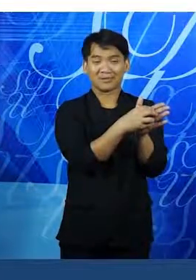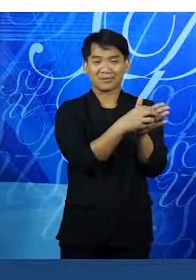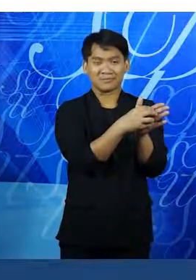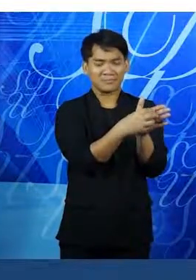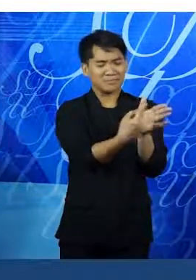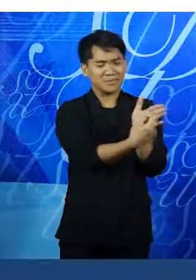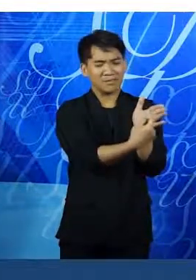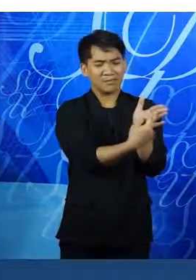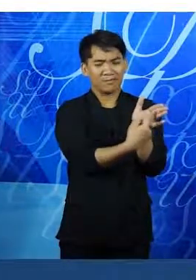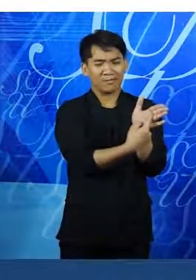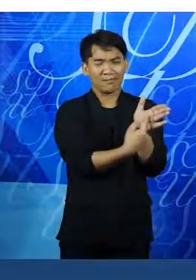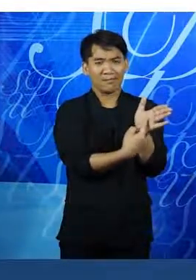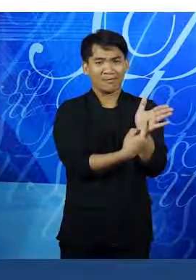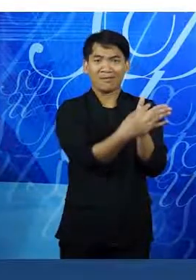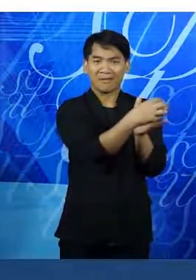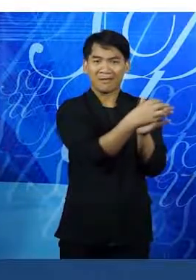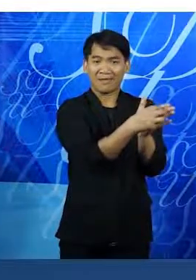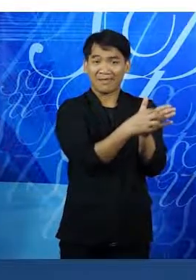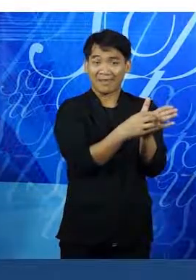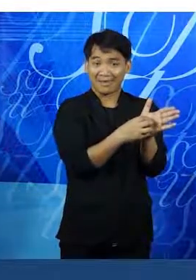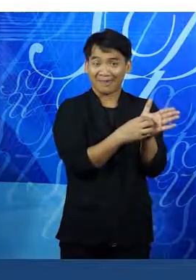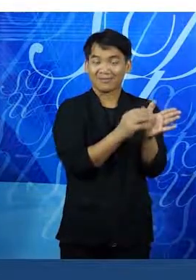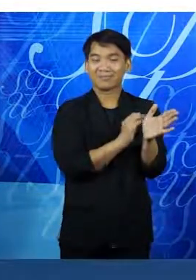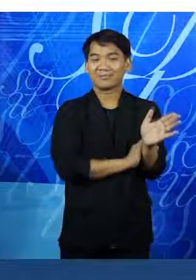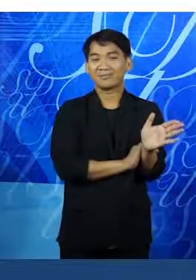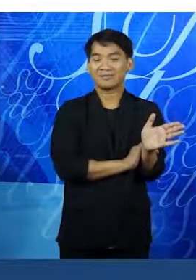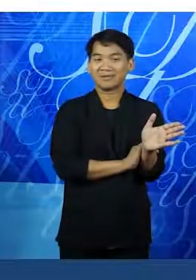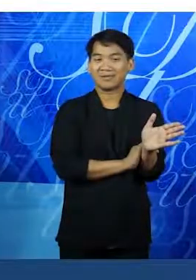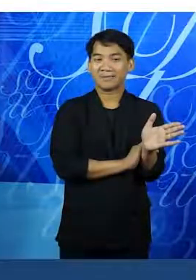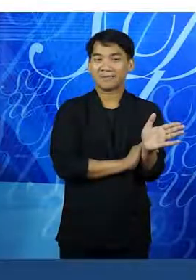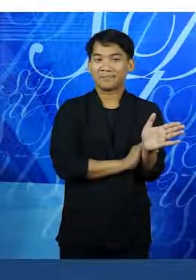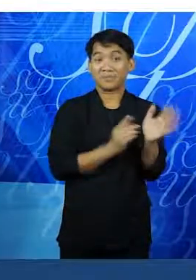เรียงประโยคแล้วก็หยิบ